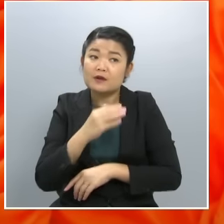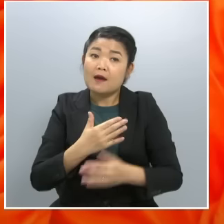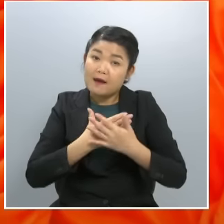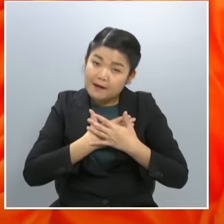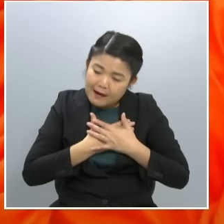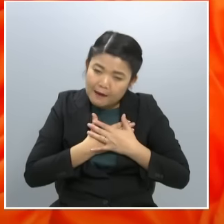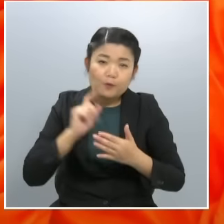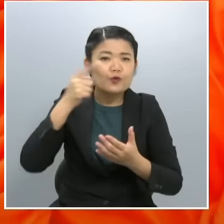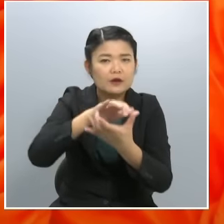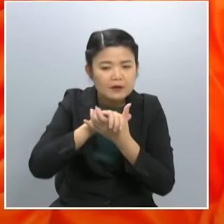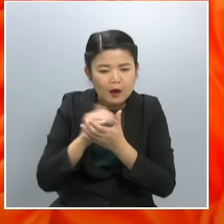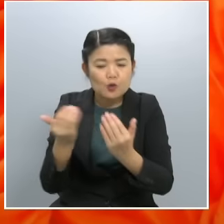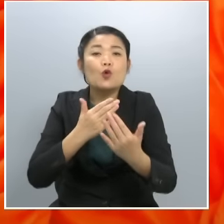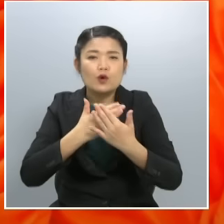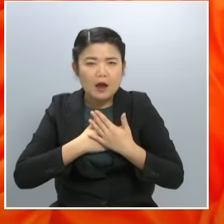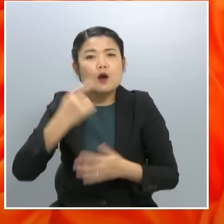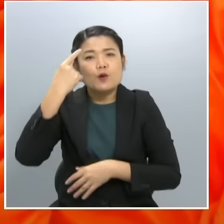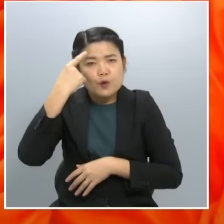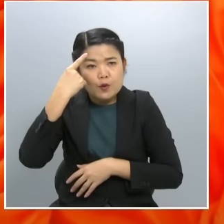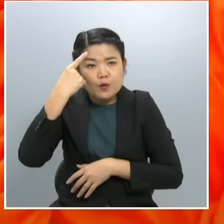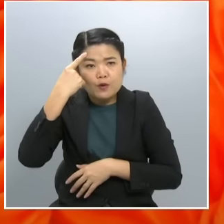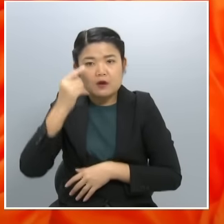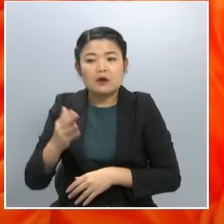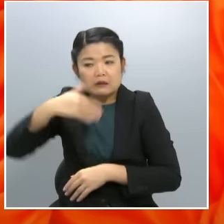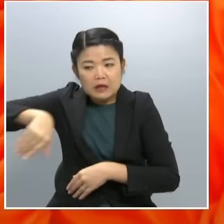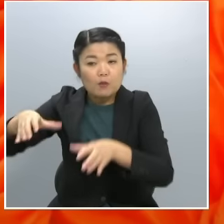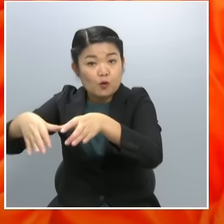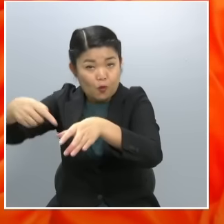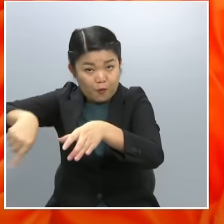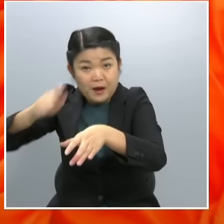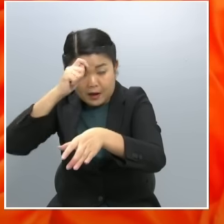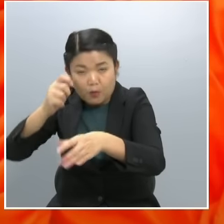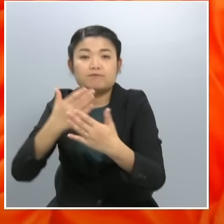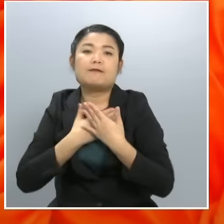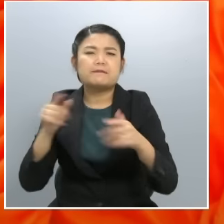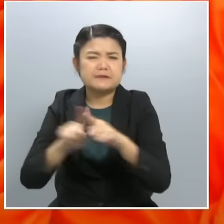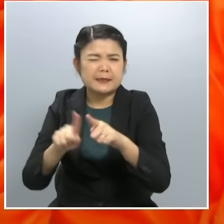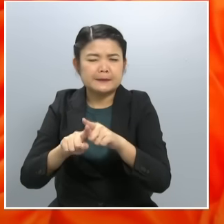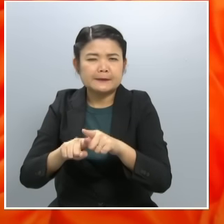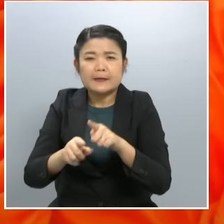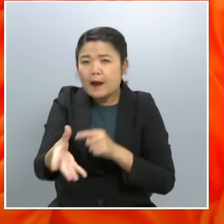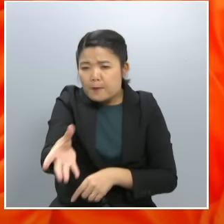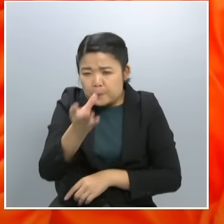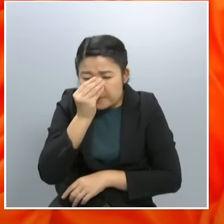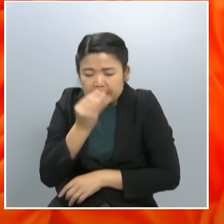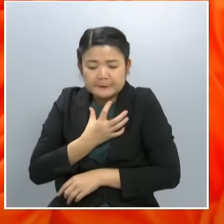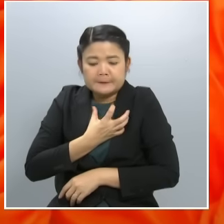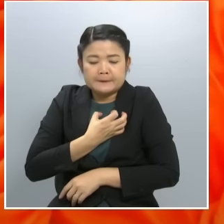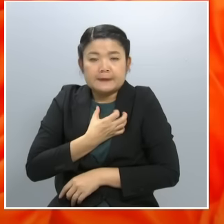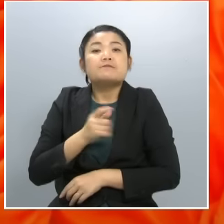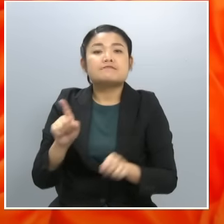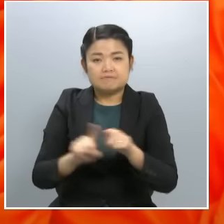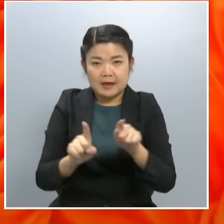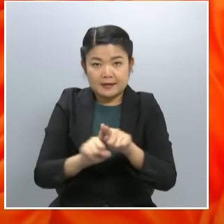ลูกก็ให้รู้ไว้ว่าศิษย์พระอาจารย์เขาก็รักพระอาจารย์เหมือนกันเขาเจ็บปวดเหมือนกันและที่สำคัญ